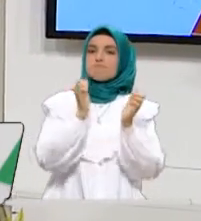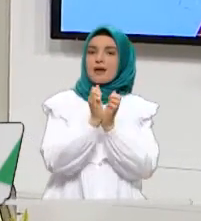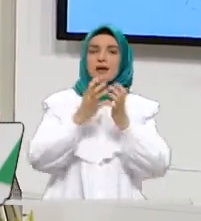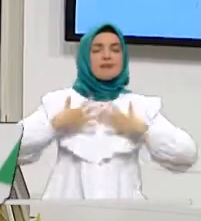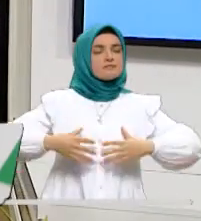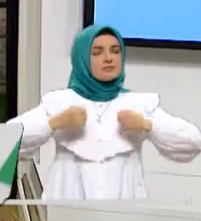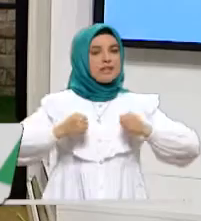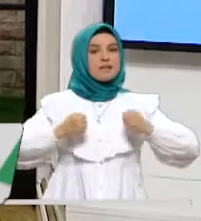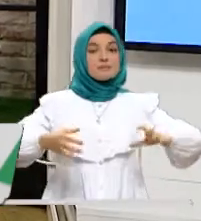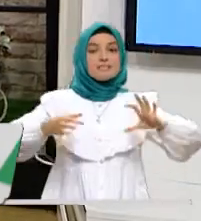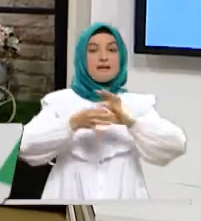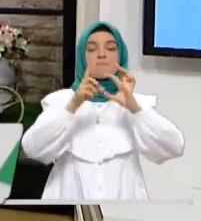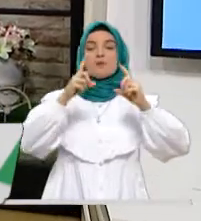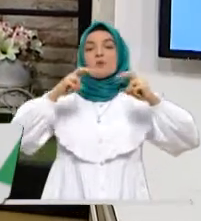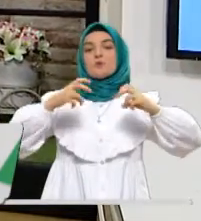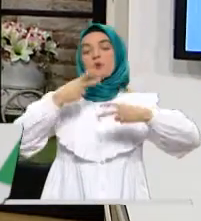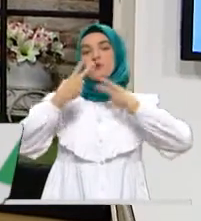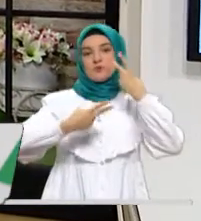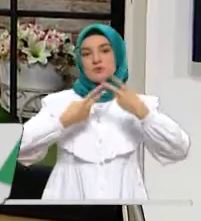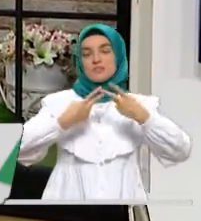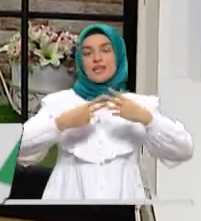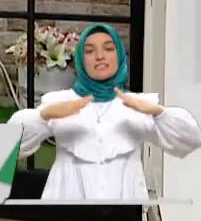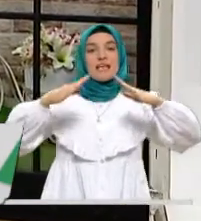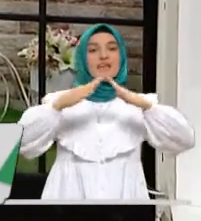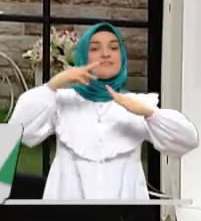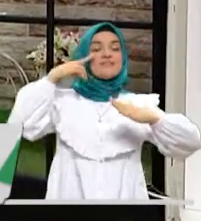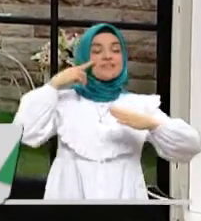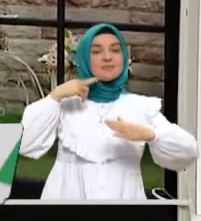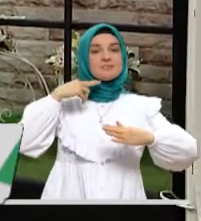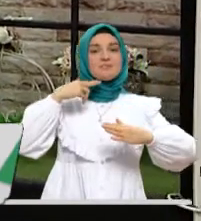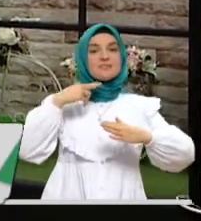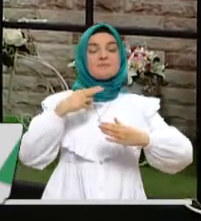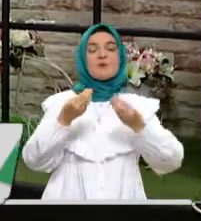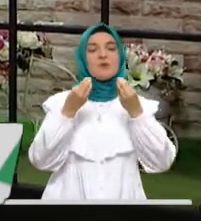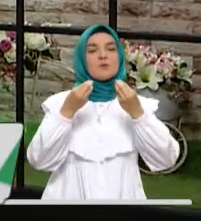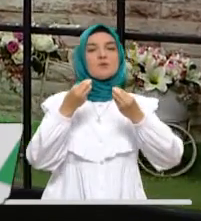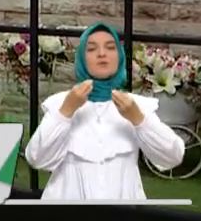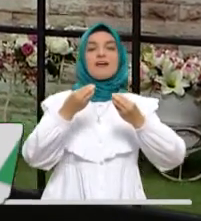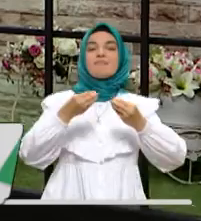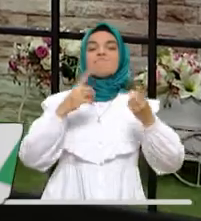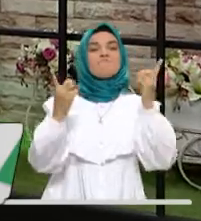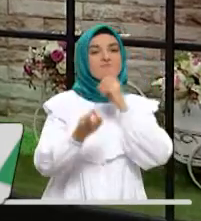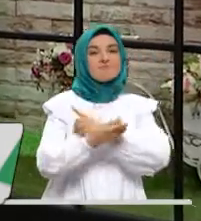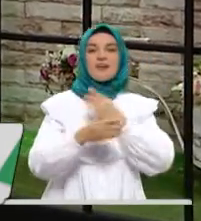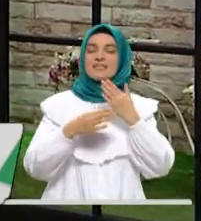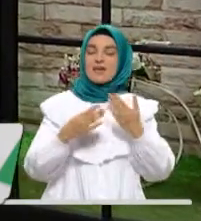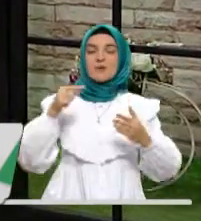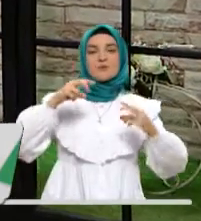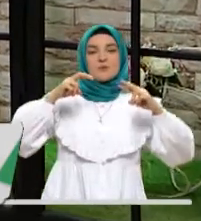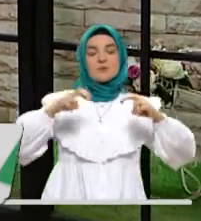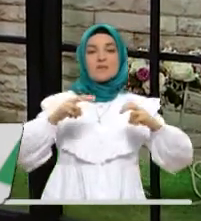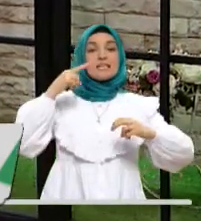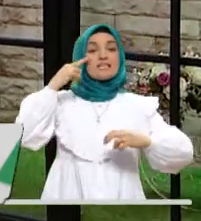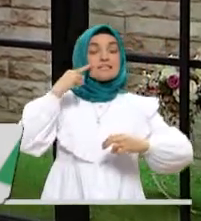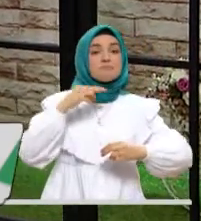da ilgilendiren bir konuyu konuşacağız. Ev temizliğimizde doğal yöntemler efendim bugünkü konumuz. Ve aynı zamanda